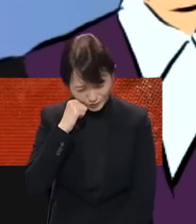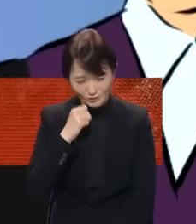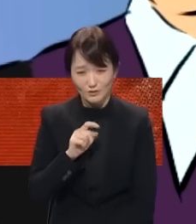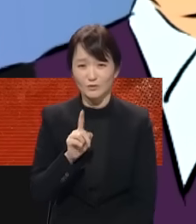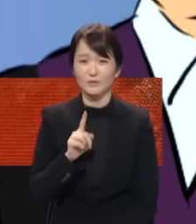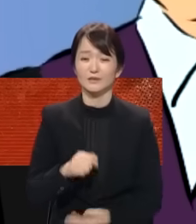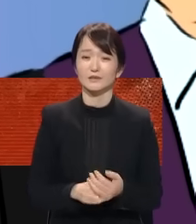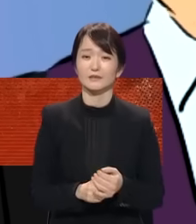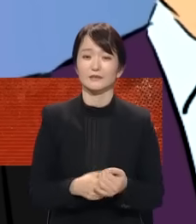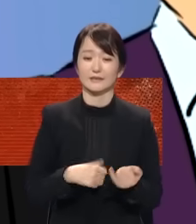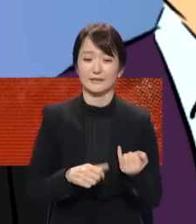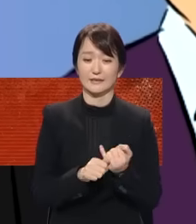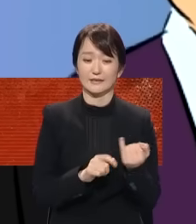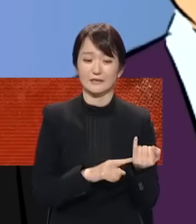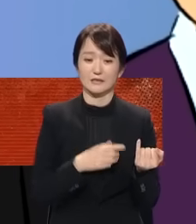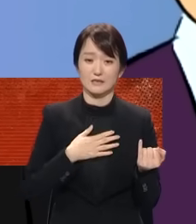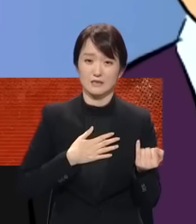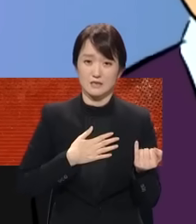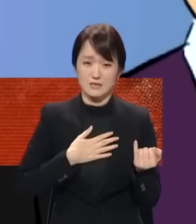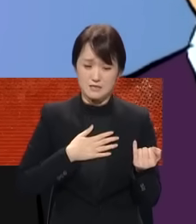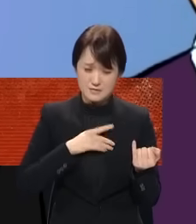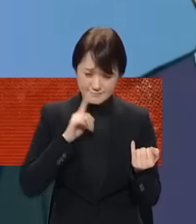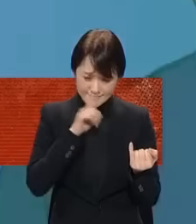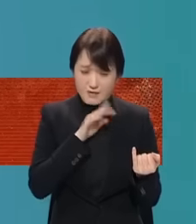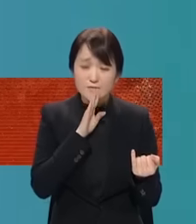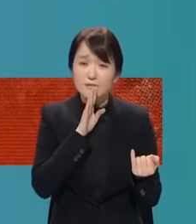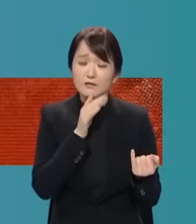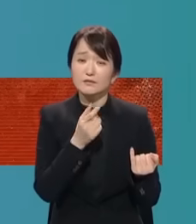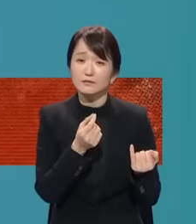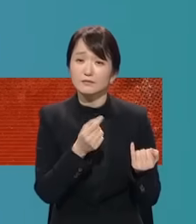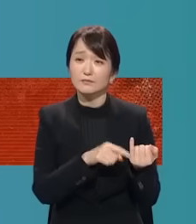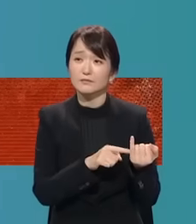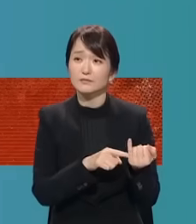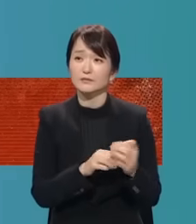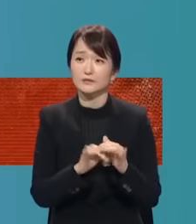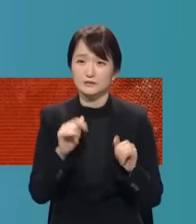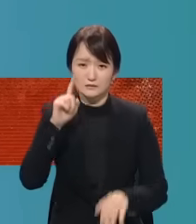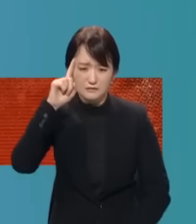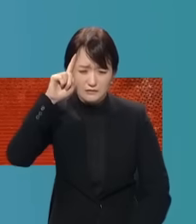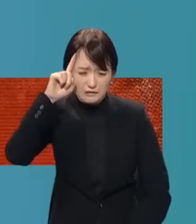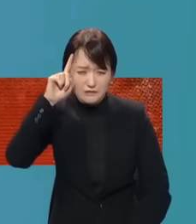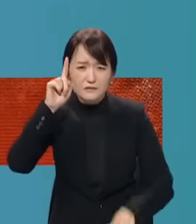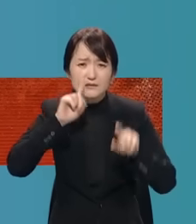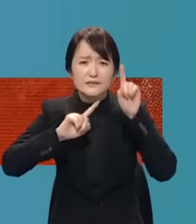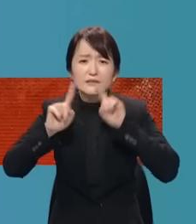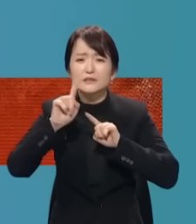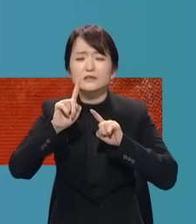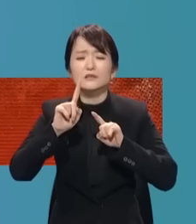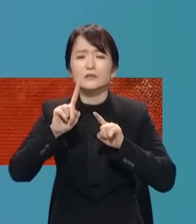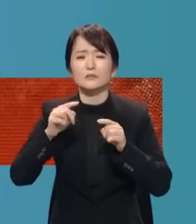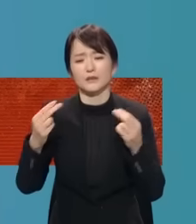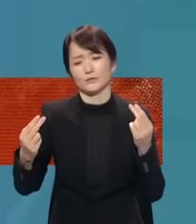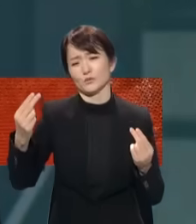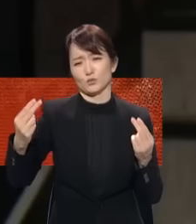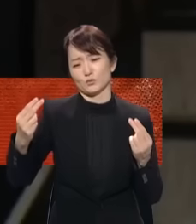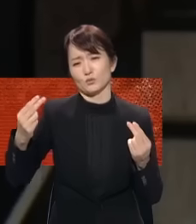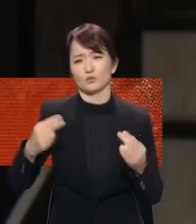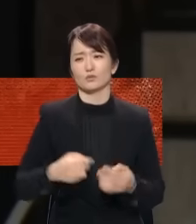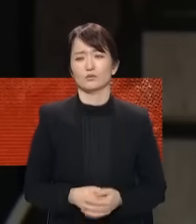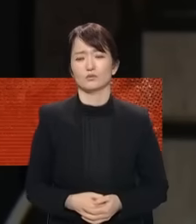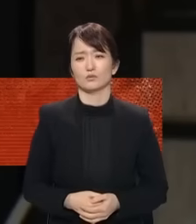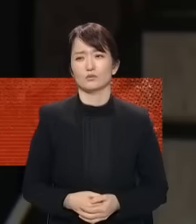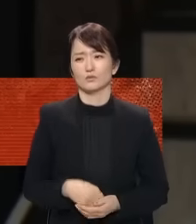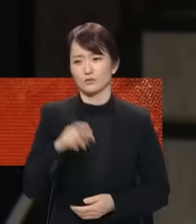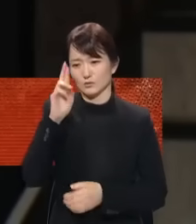이 아내가 굉장히 기분 나쁠 건 맞아요. 왜냐하면 사람이 가장 좀 스트레스 받고 상처받을 때가 비교 당할 때거든요. 근데 이